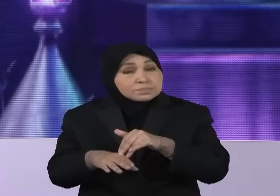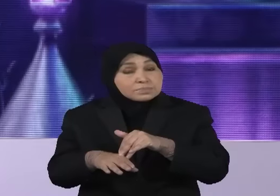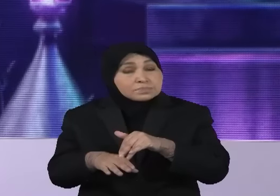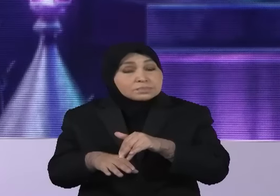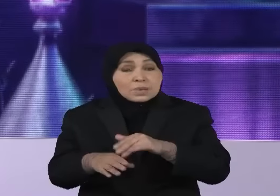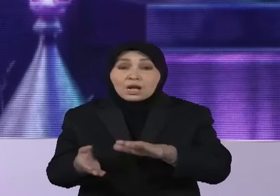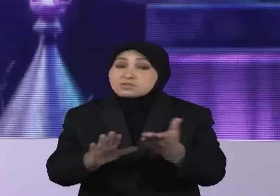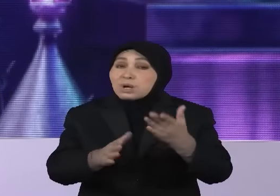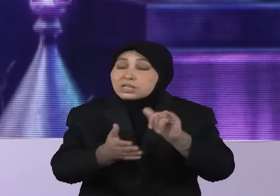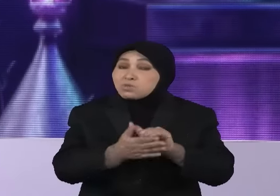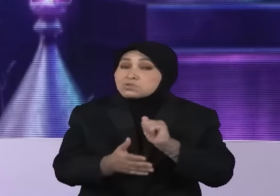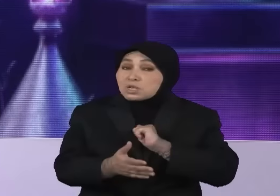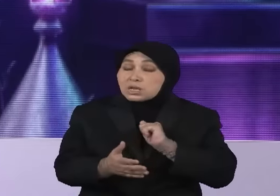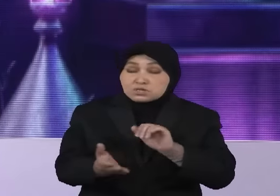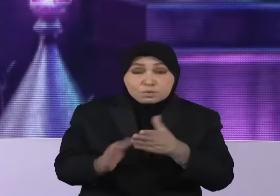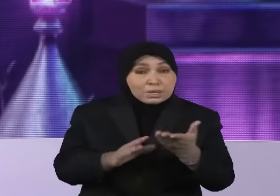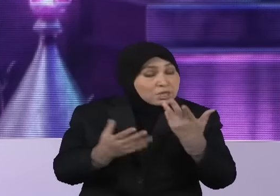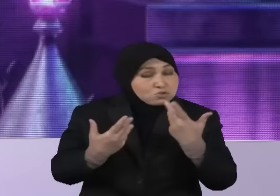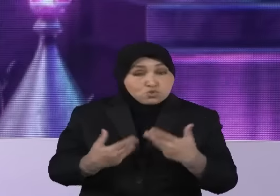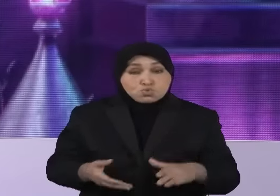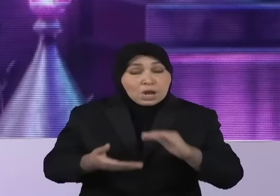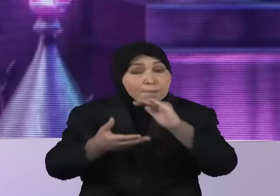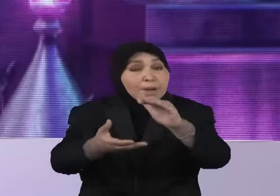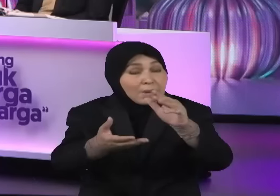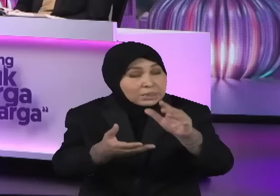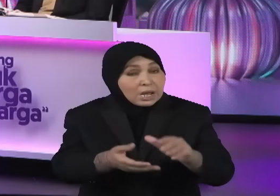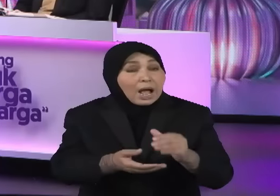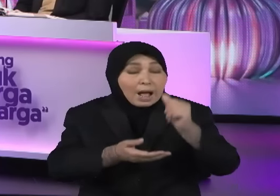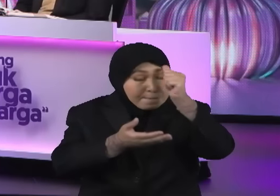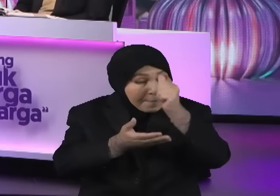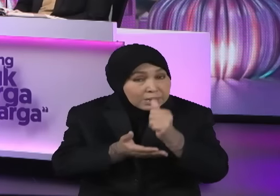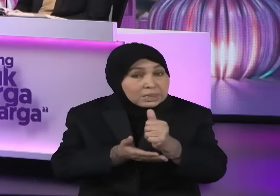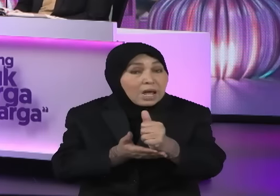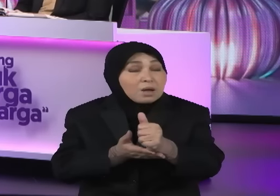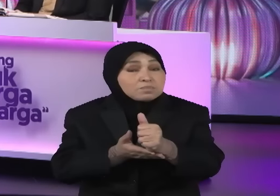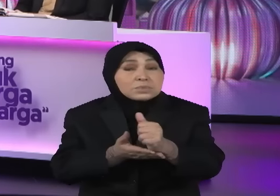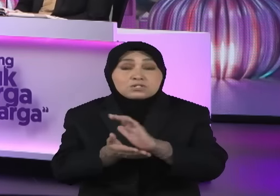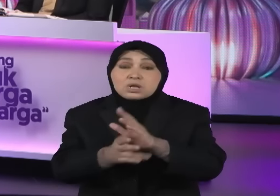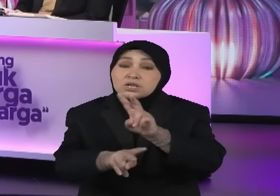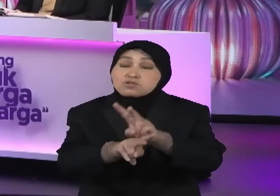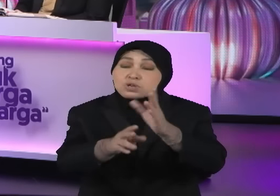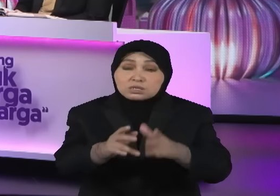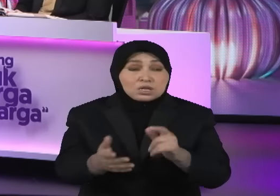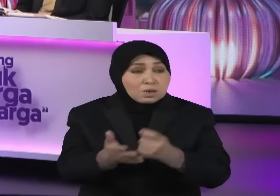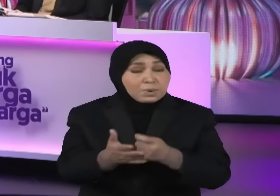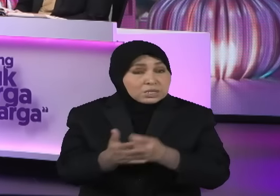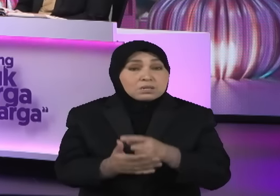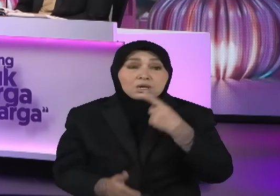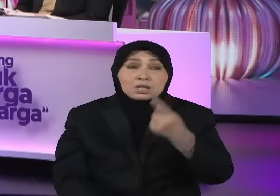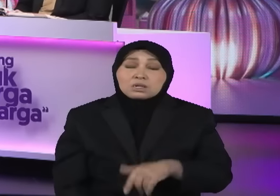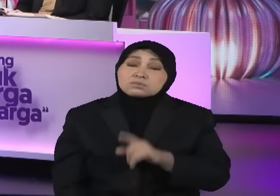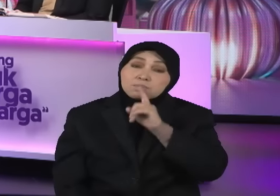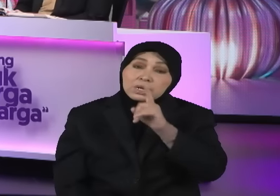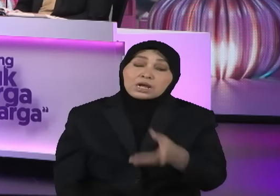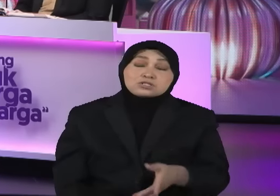kepada si mati sendiri. Maksudnya si mati dah memberi amanah kepada dia ataupun dia menjadi saksi. Tiba-tiba dia kata